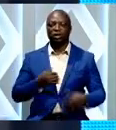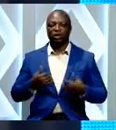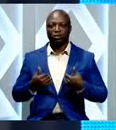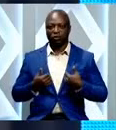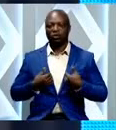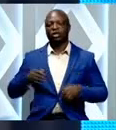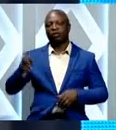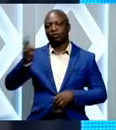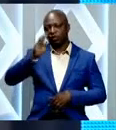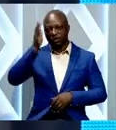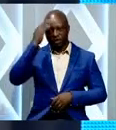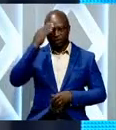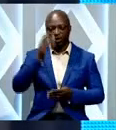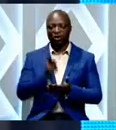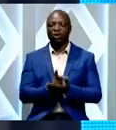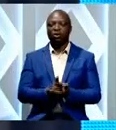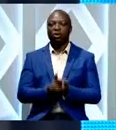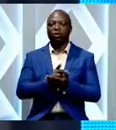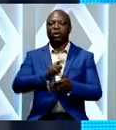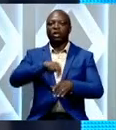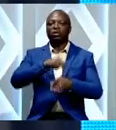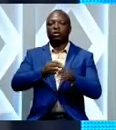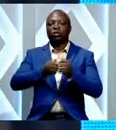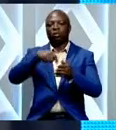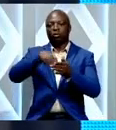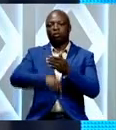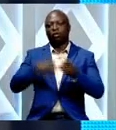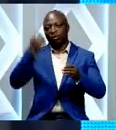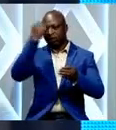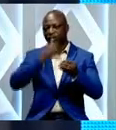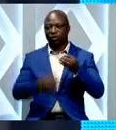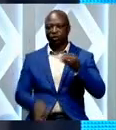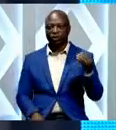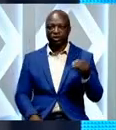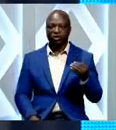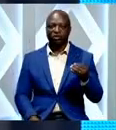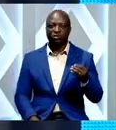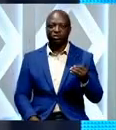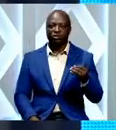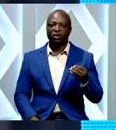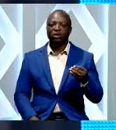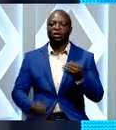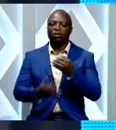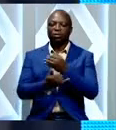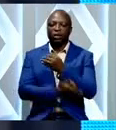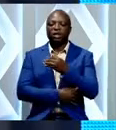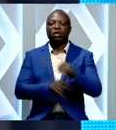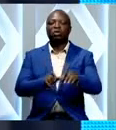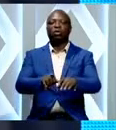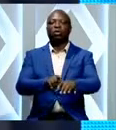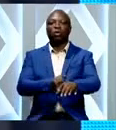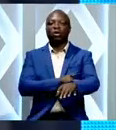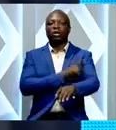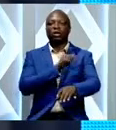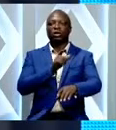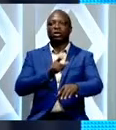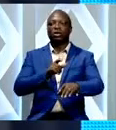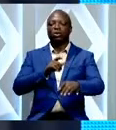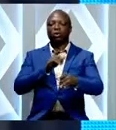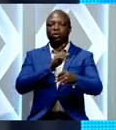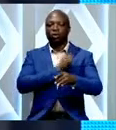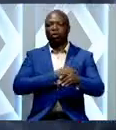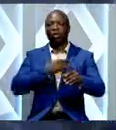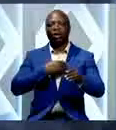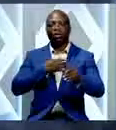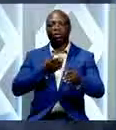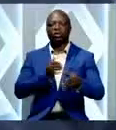savez, le port naturel le plus profond de la sous-région. Pays longiligne, le Togo a vocation à être